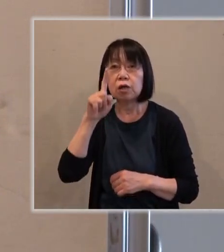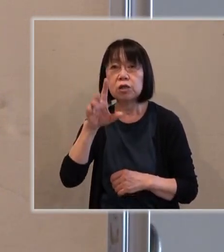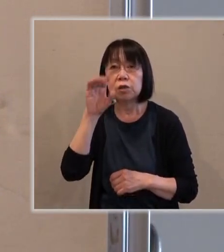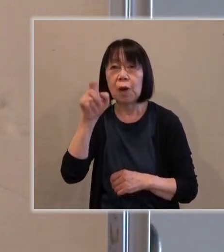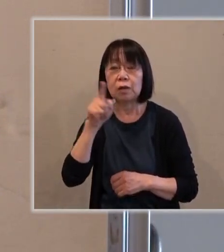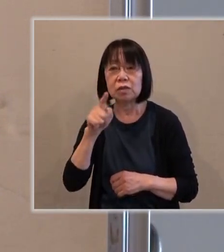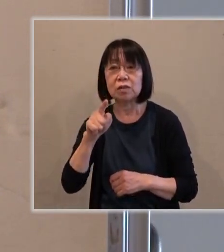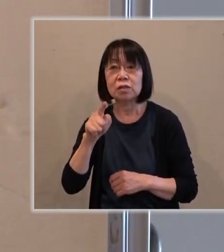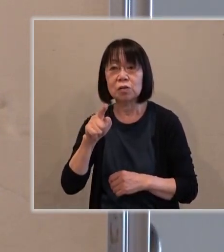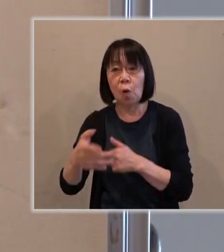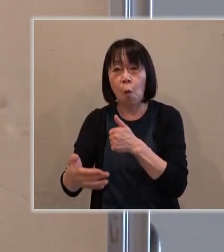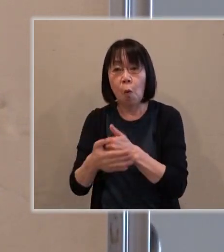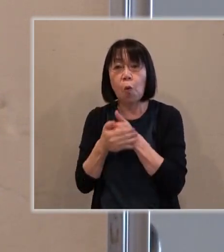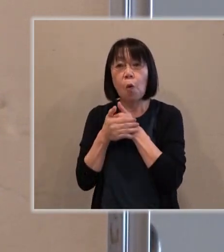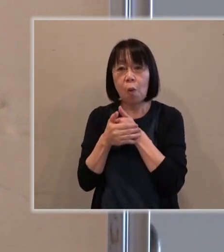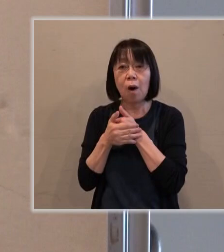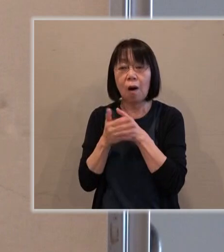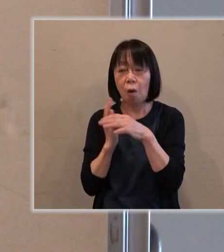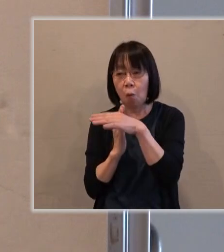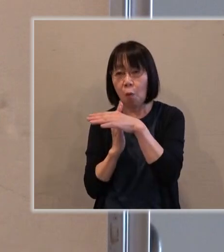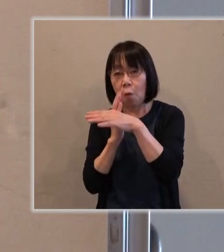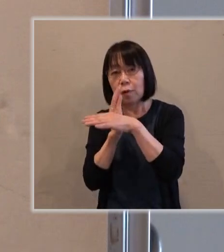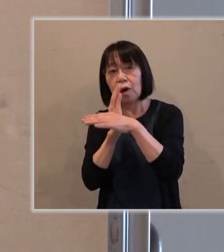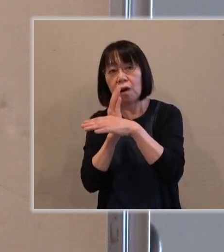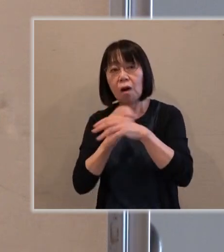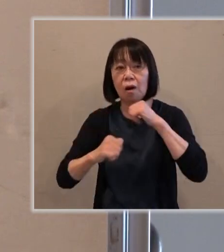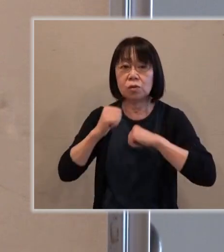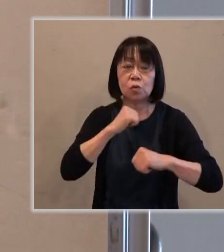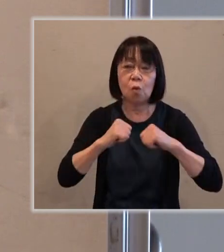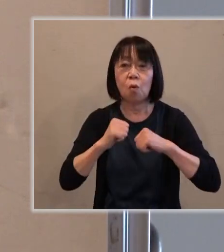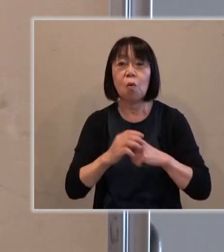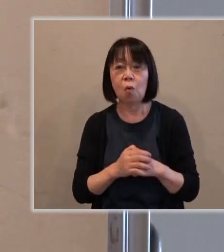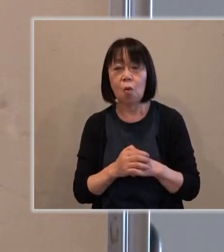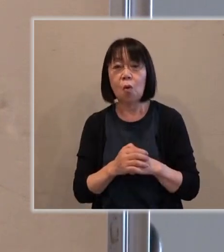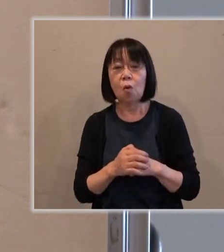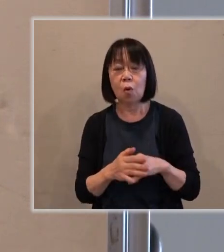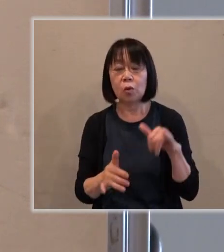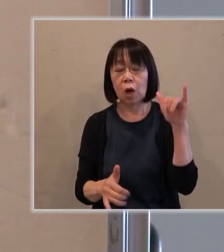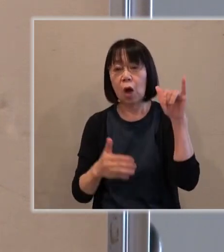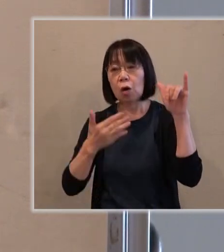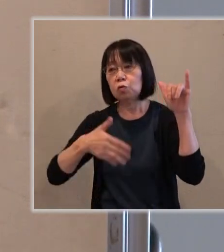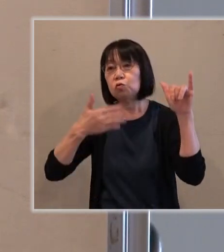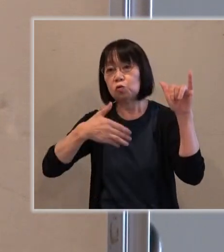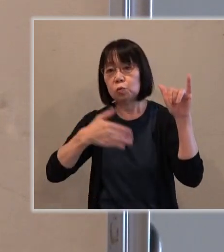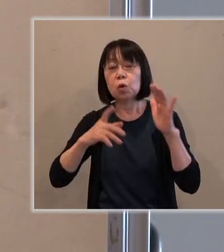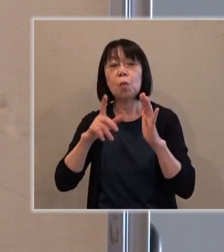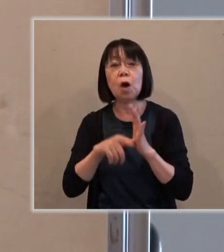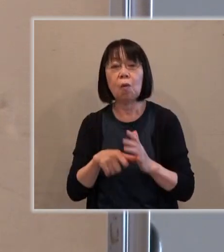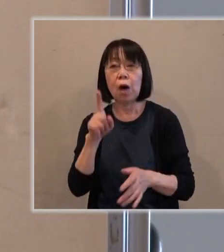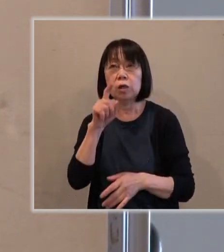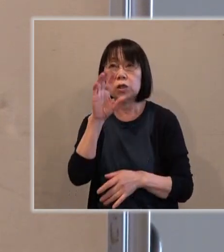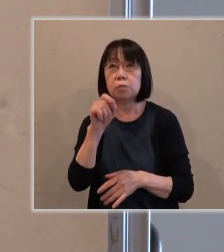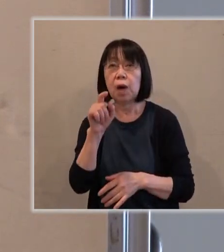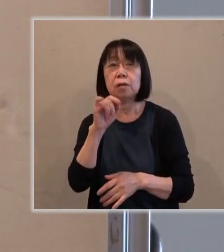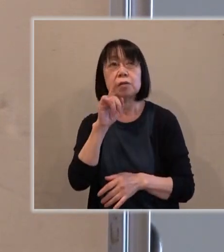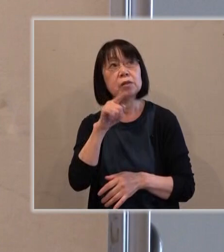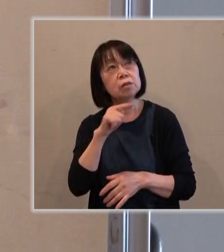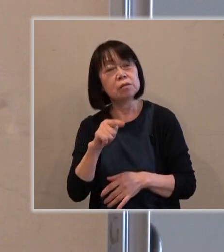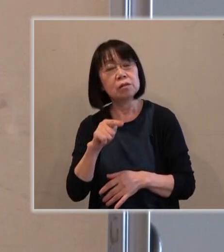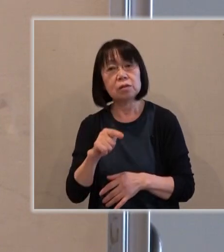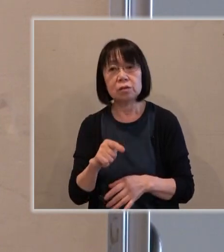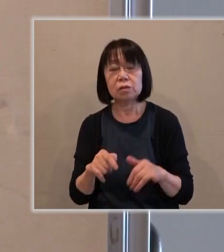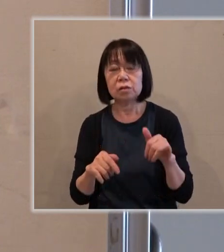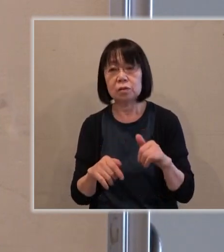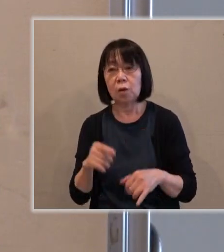えながら、活動させていただいたりとか、あとは YouTube ですと、まあ、1万人とか、 インスタグラムですと、まあ、1万弱